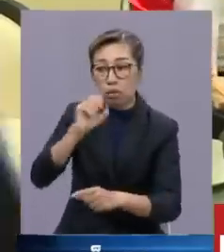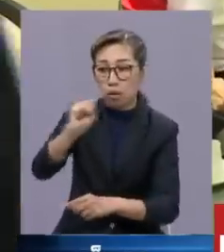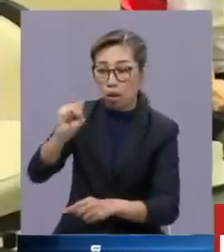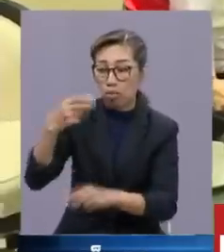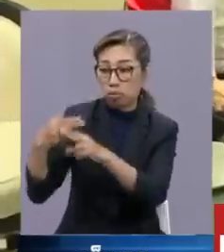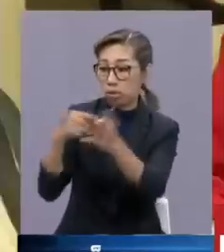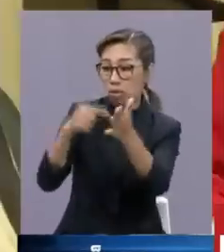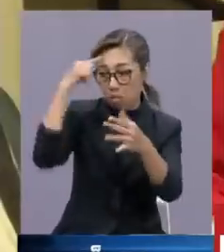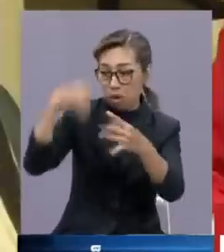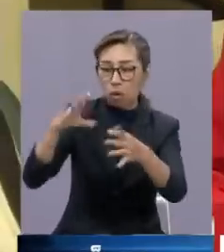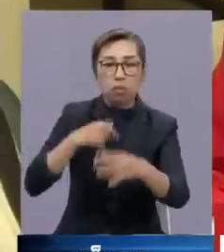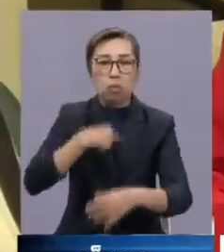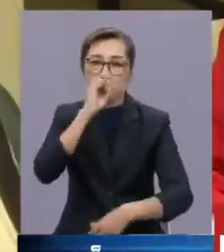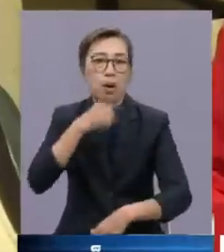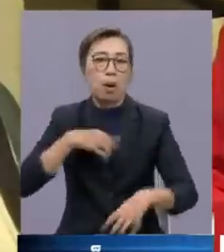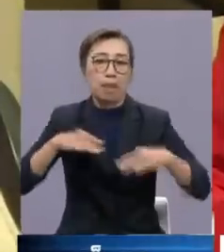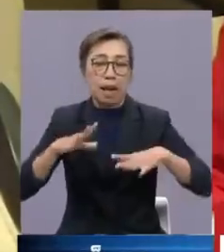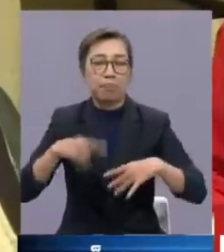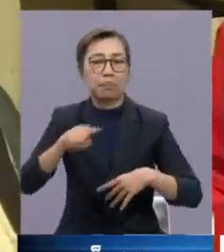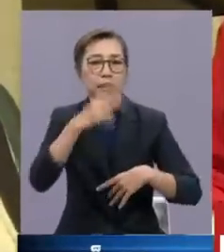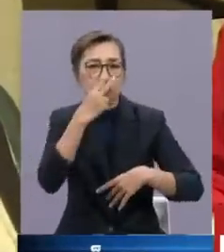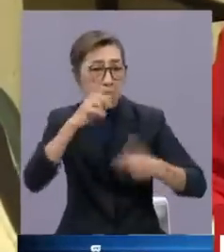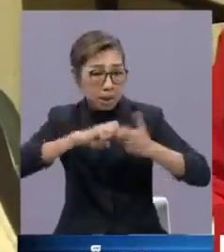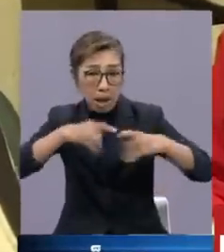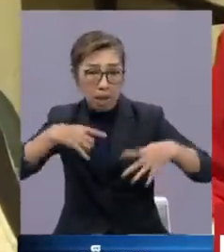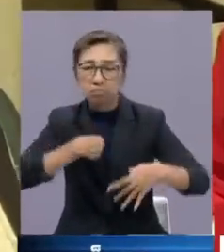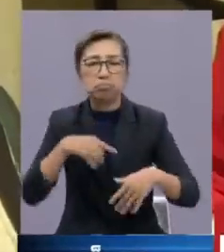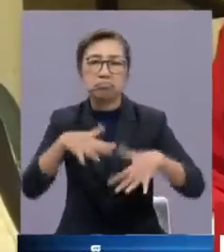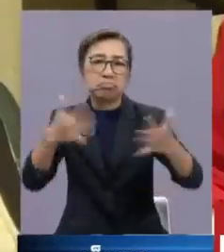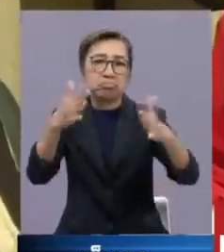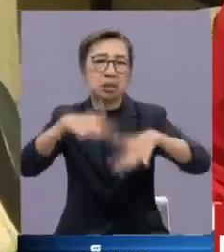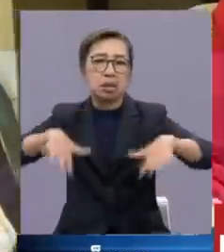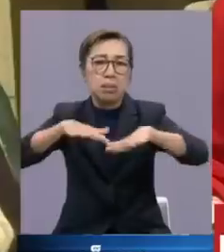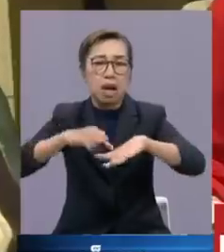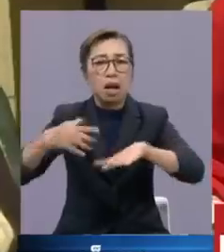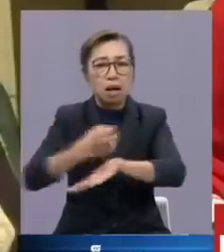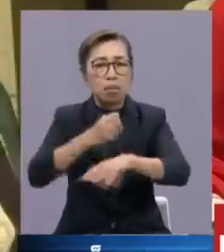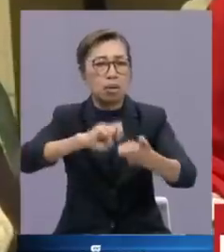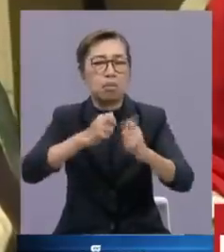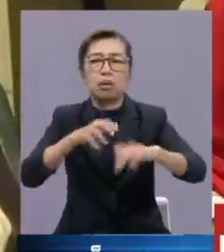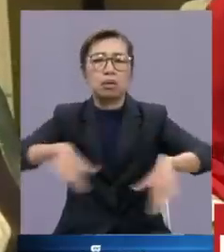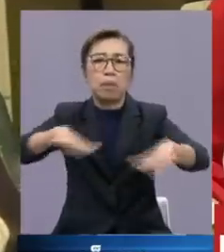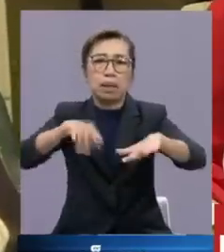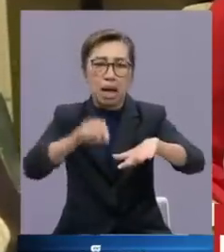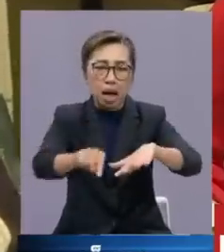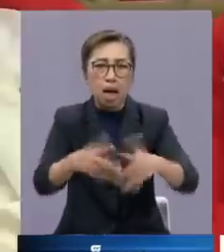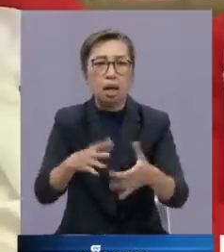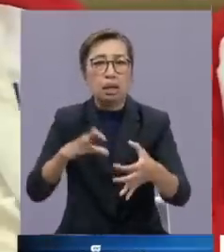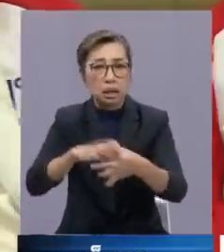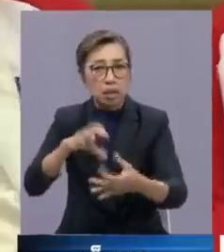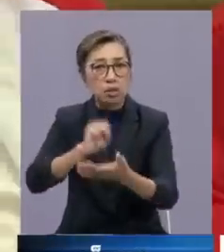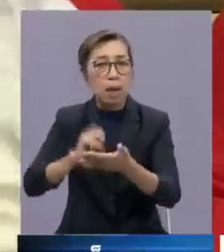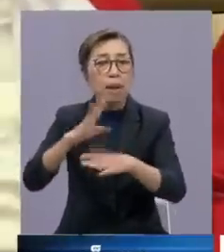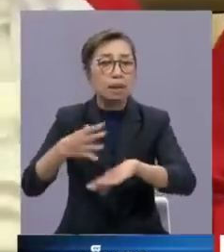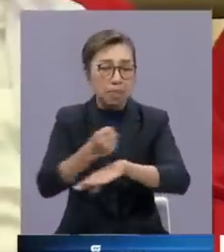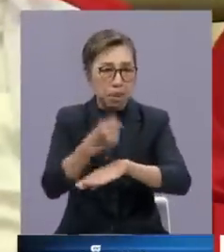คะซึ่งนายแพทย์ชนน่านก็มองว่าเป็นเรื่องปกติไม่ได้มีประเด็นอะไรในมิติทางการเมืองและถือเป็นสีสันแต่สถาบันทางการเมือง